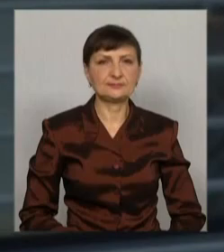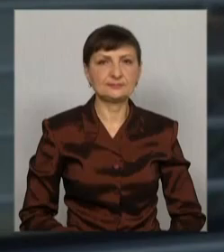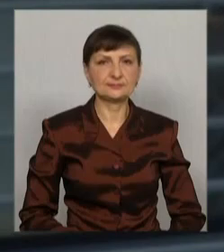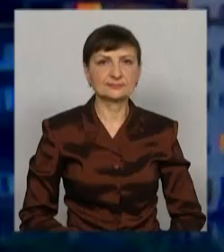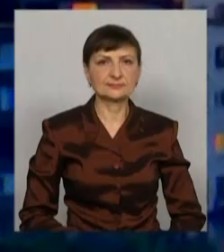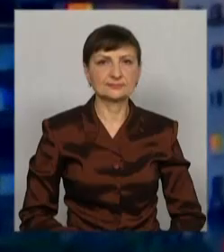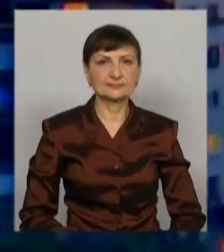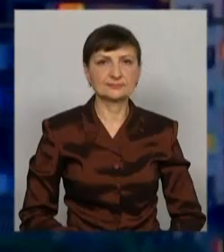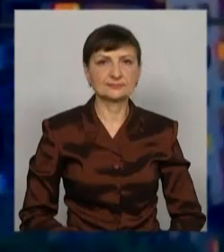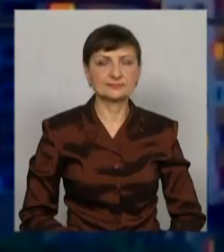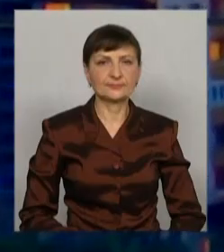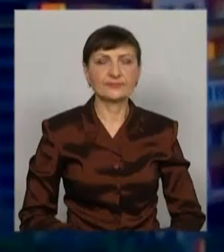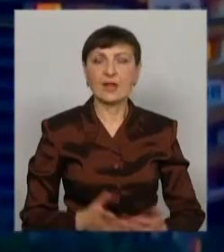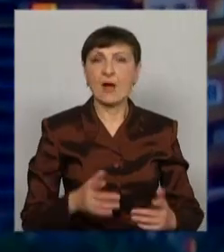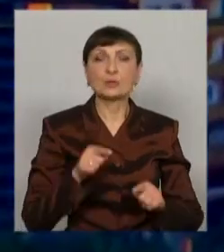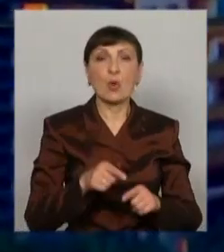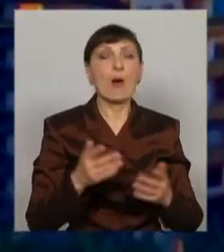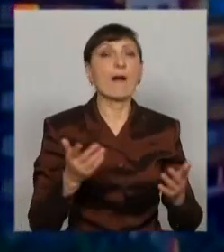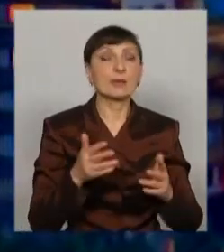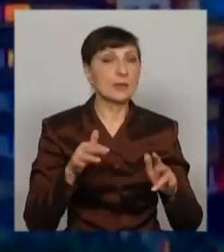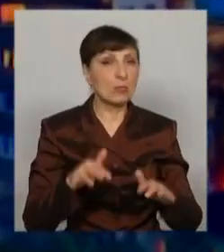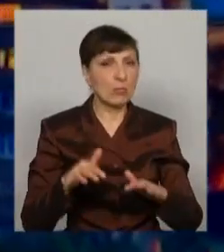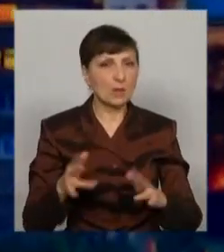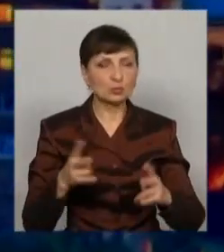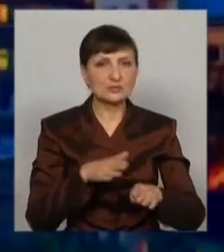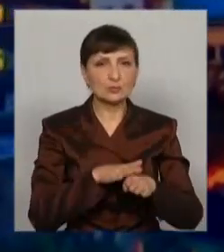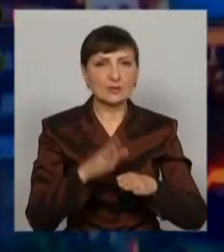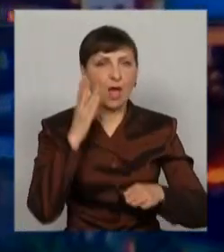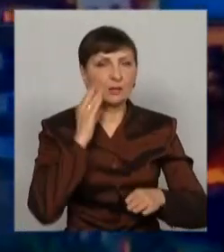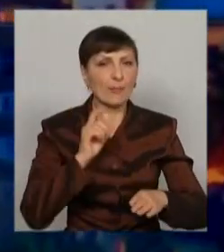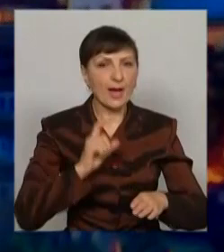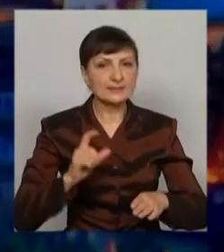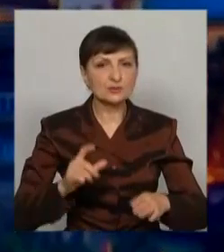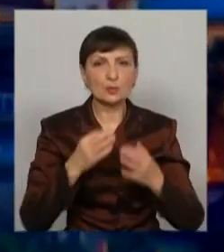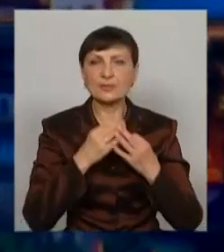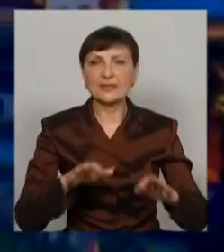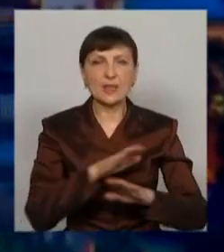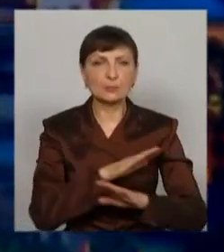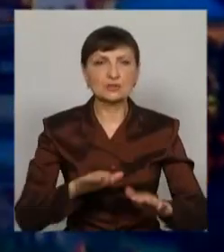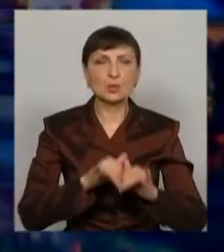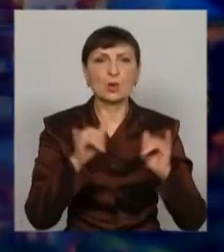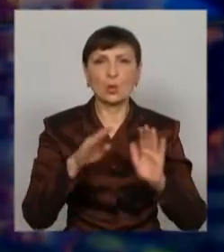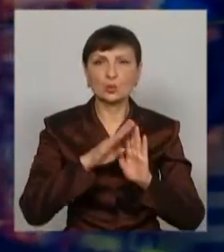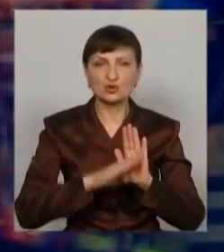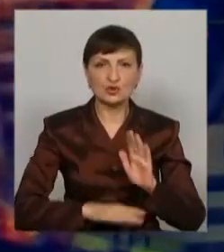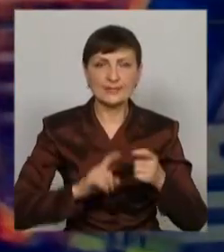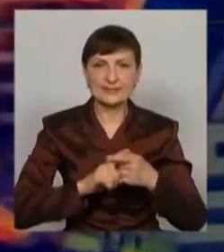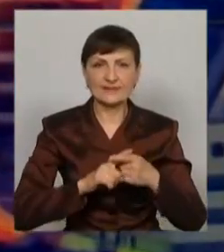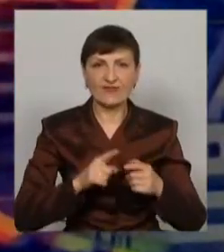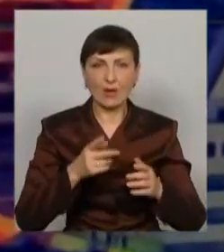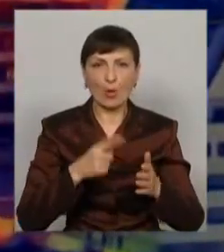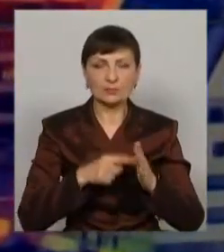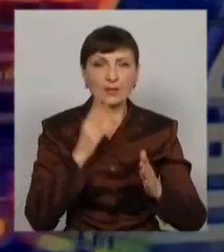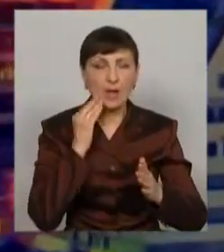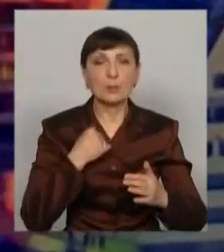Нур-Султан. Ну а о том, какие меры следует соблюдать алматинцам, чтобы не допустить обострения эпидситуации в мегаполисе, мы